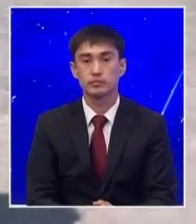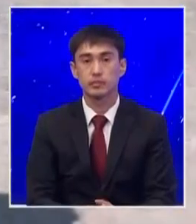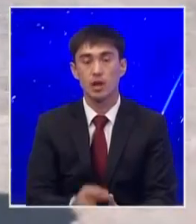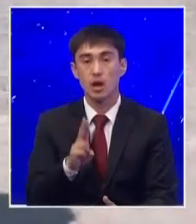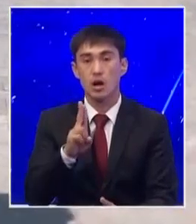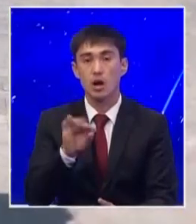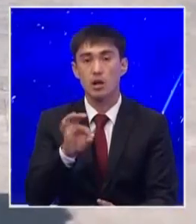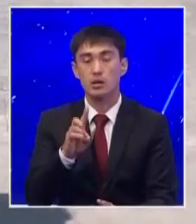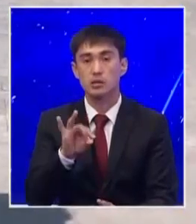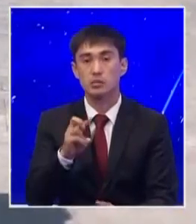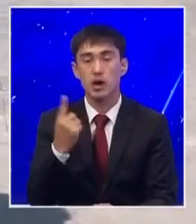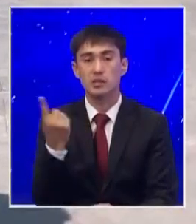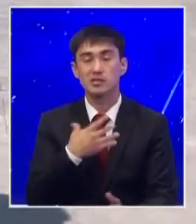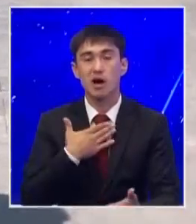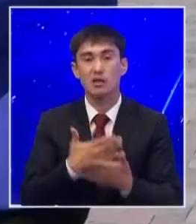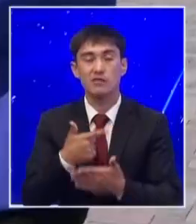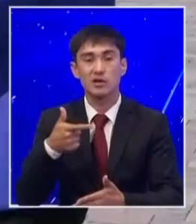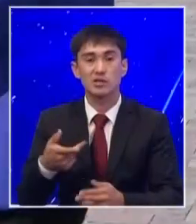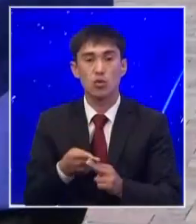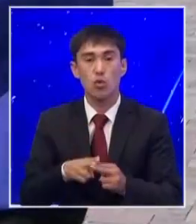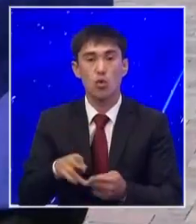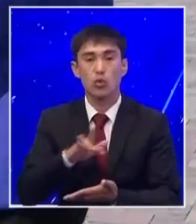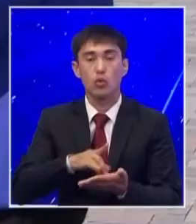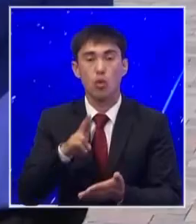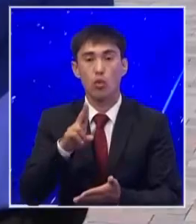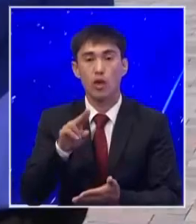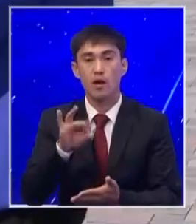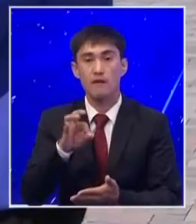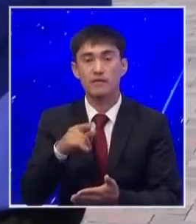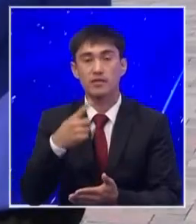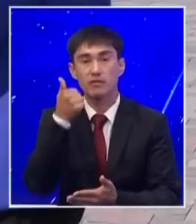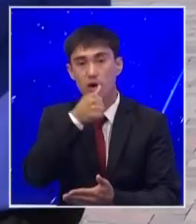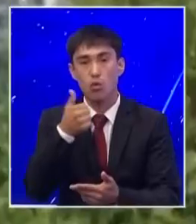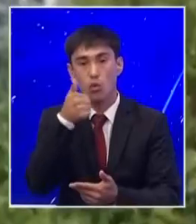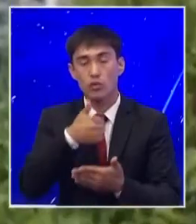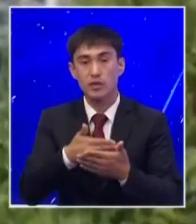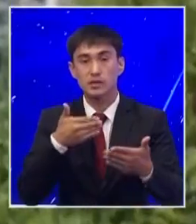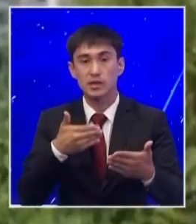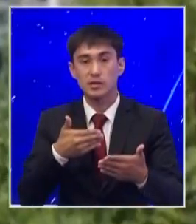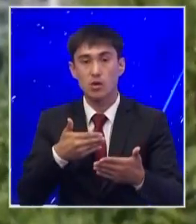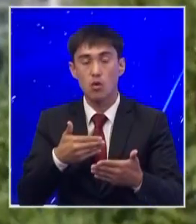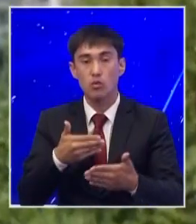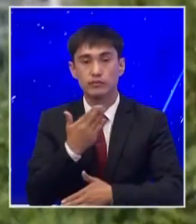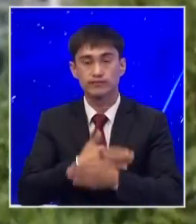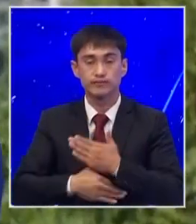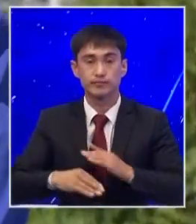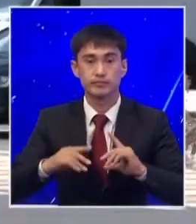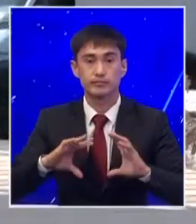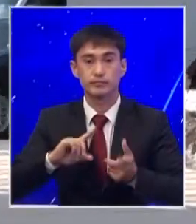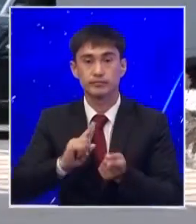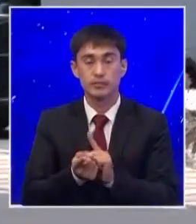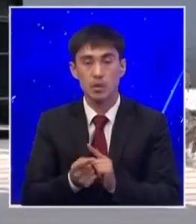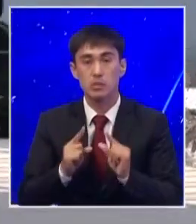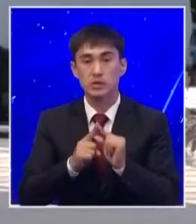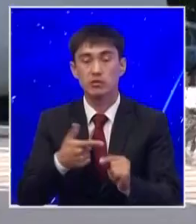Кайрат Азербай – один из самых активных граждан города Кунаев. Два года назад по воле судьбы он оказался прикован к инвалидной коляске.